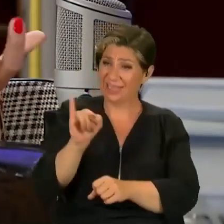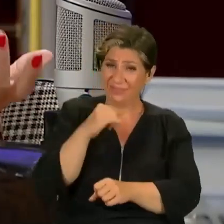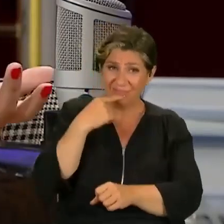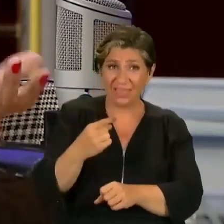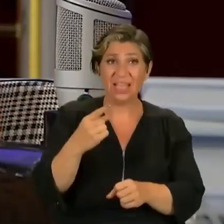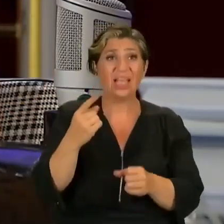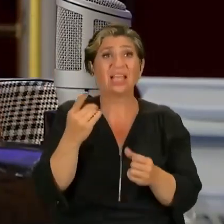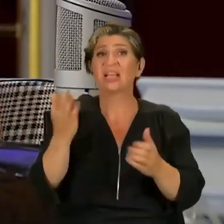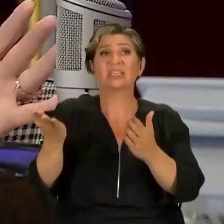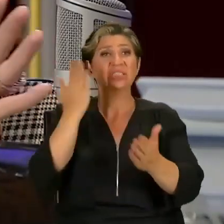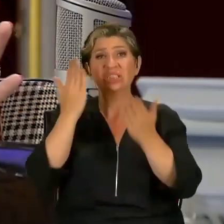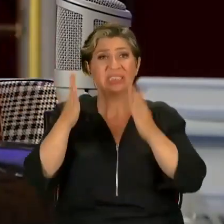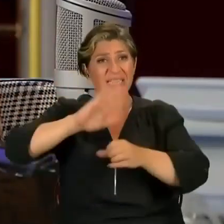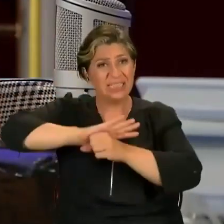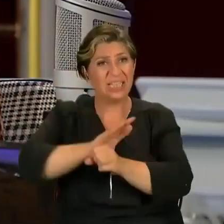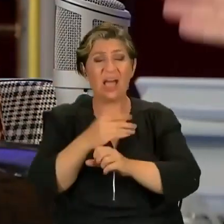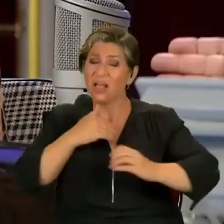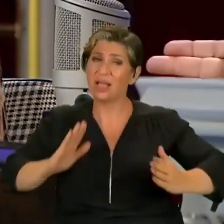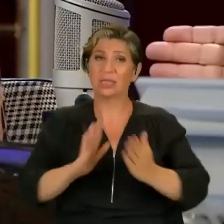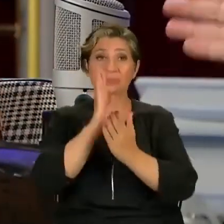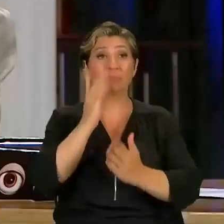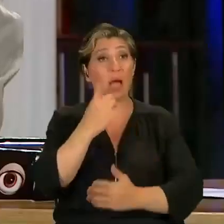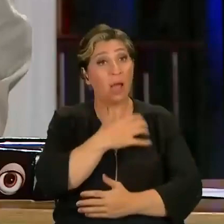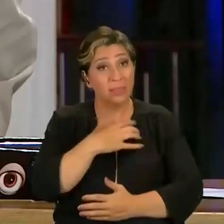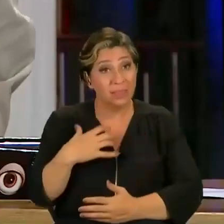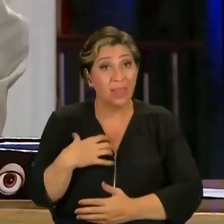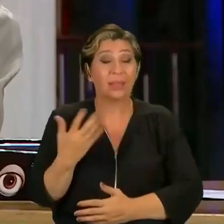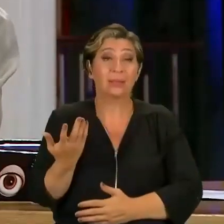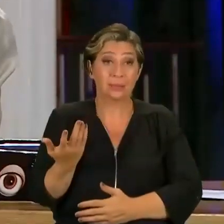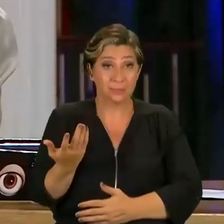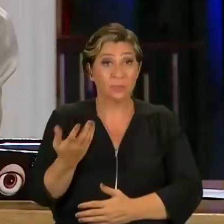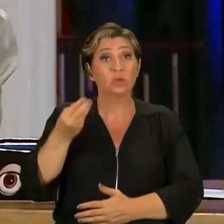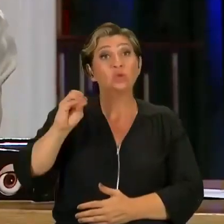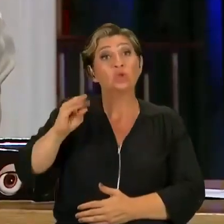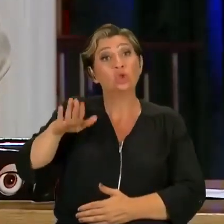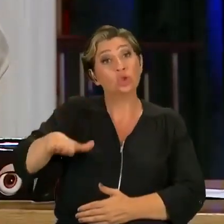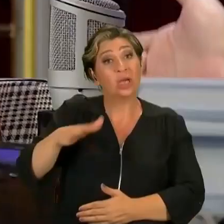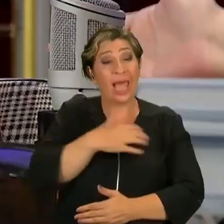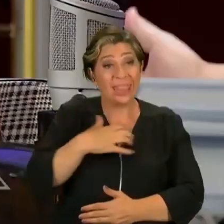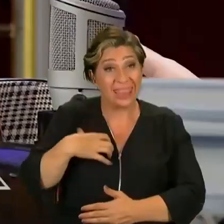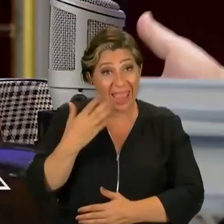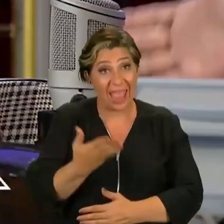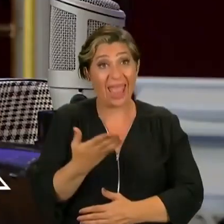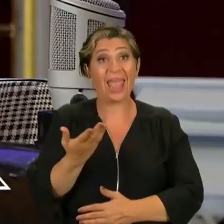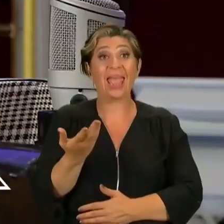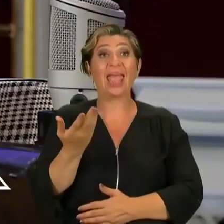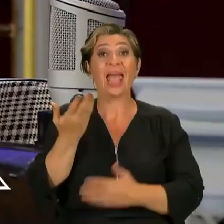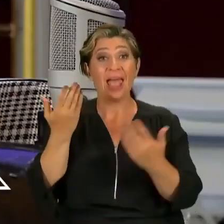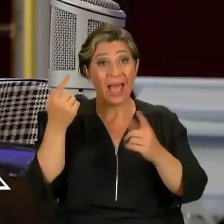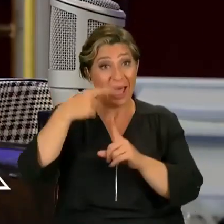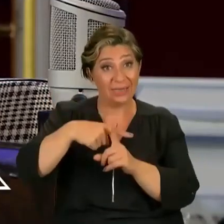diye şiddete asla karşı. Bir de anne. Bir de anne. Bir de anne. Bir de çocuk anne. Bir de